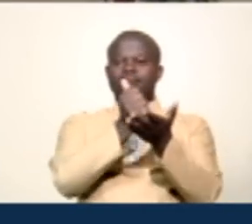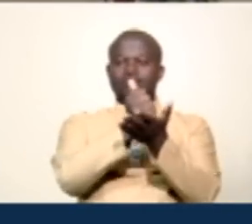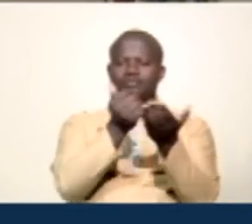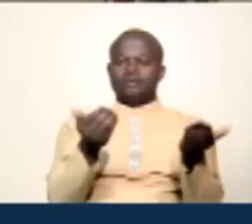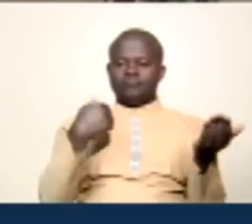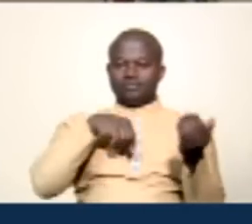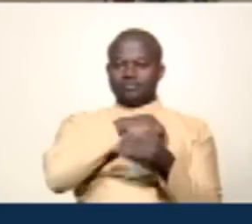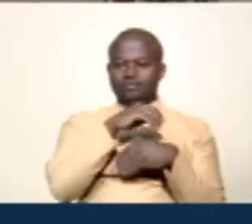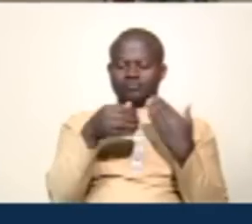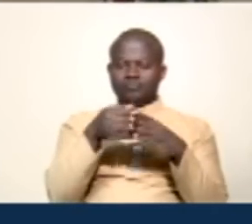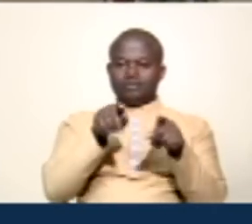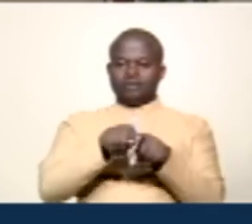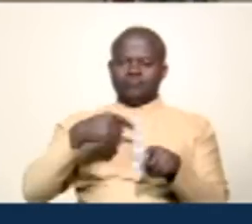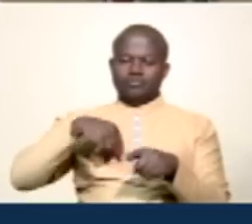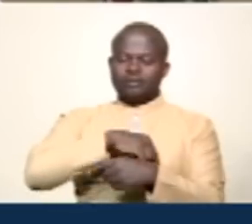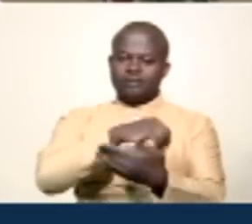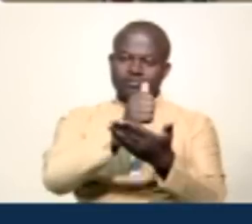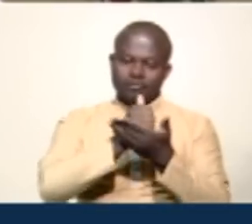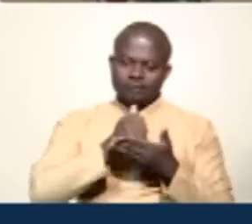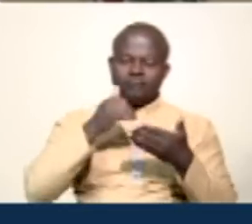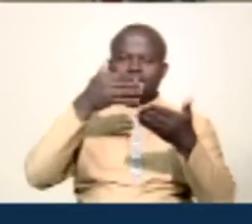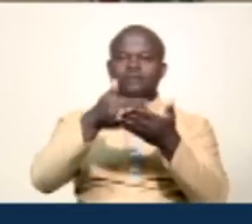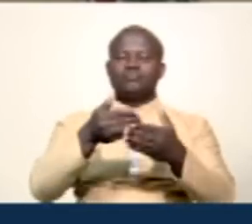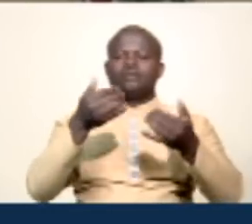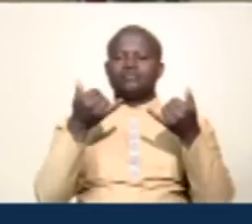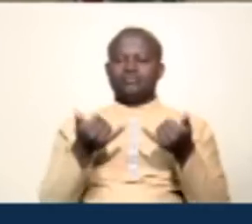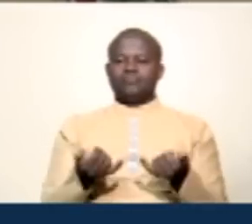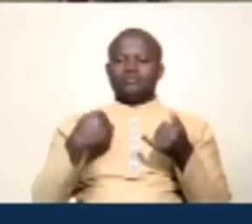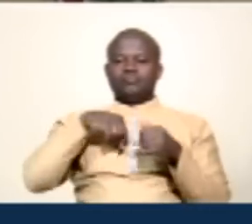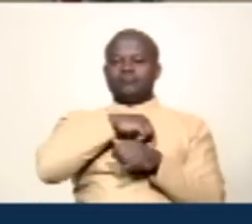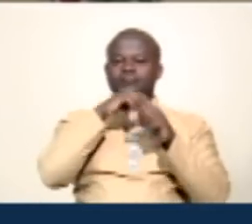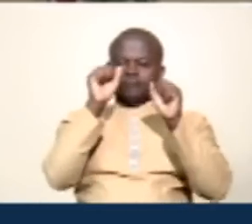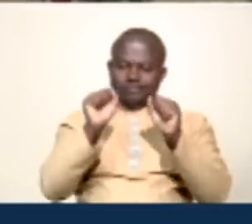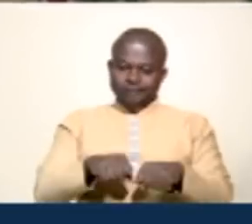abana bacu, natwe ubwacu buradufasha kugeza ubwo twashoboye